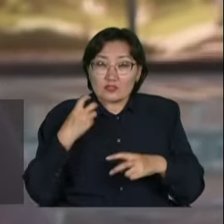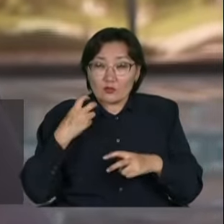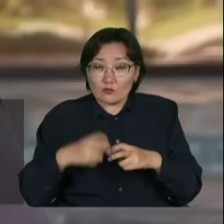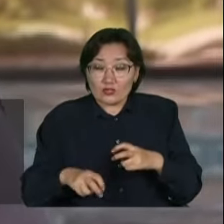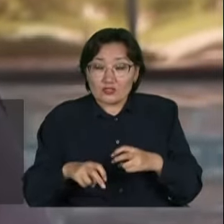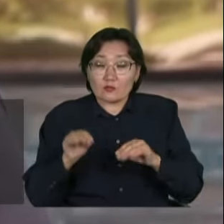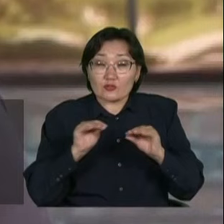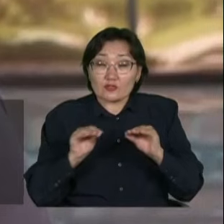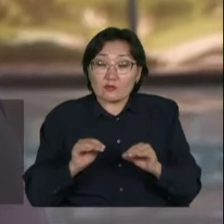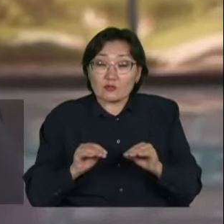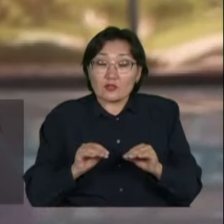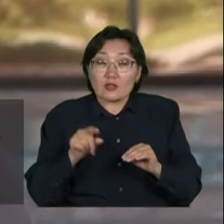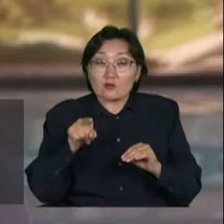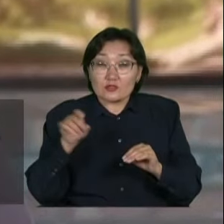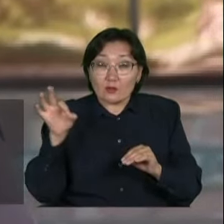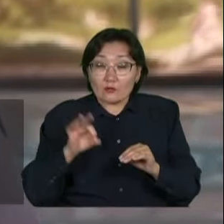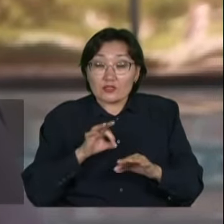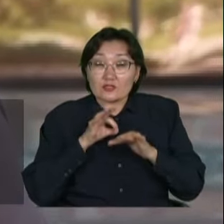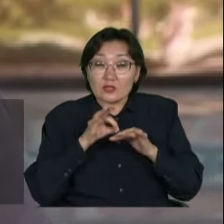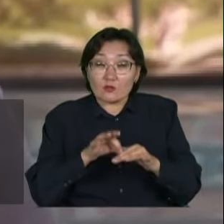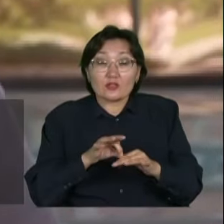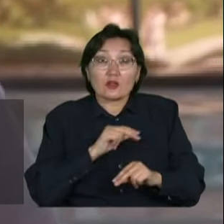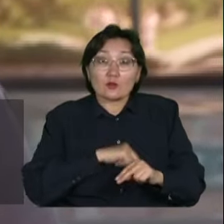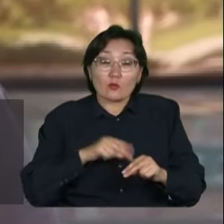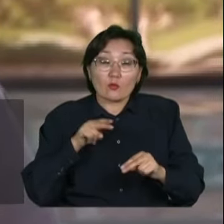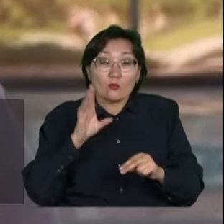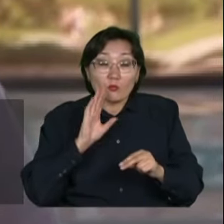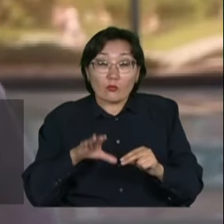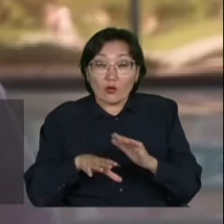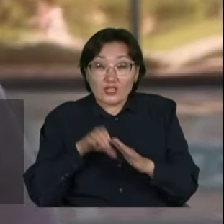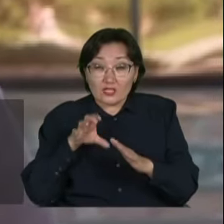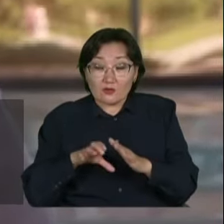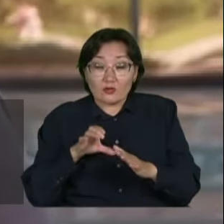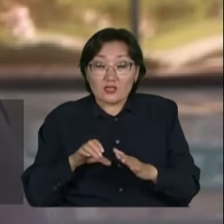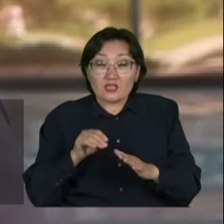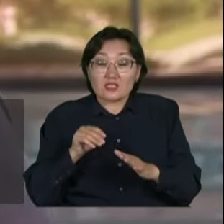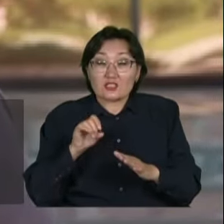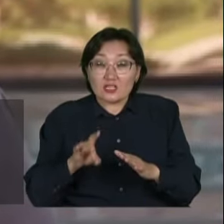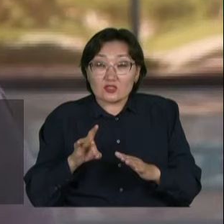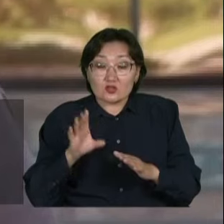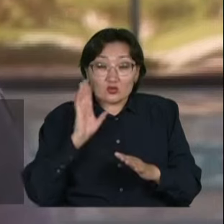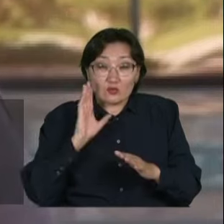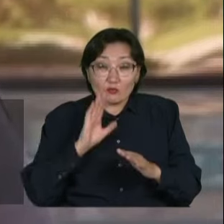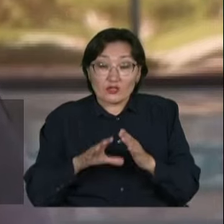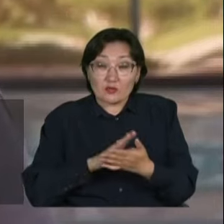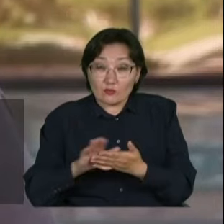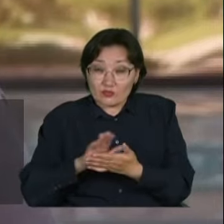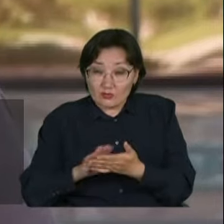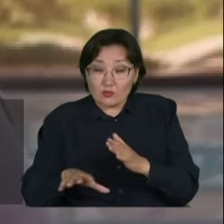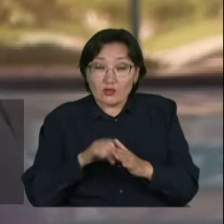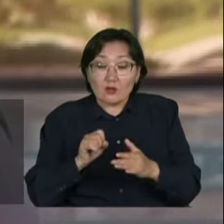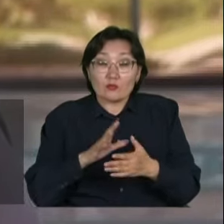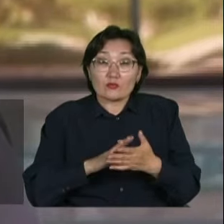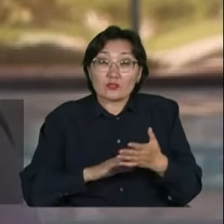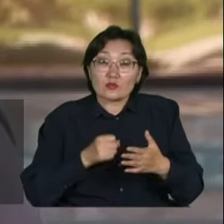оборудование, с того момента производятся работы по откачке коммунальными службами, так и ЖРСУ, очистные. Работы будут продолжаться до того